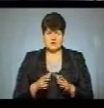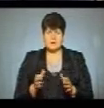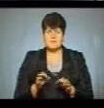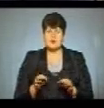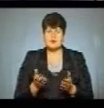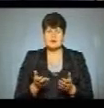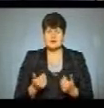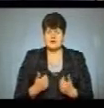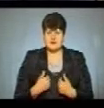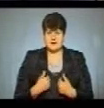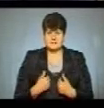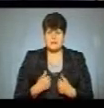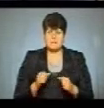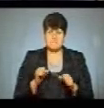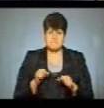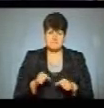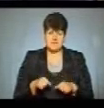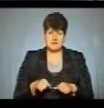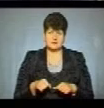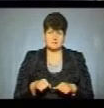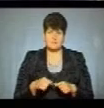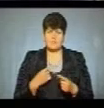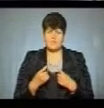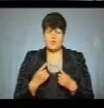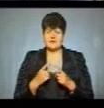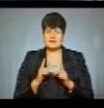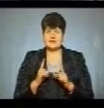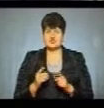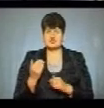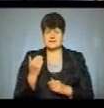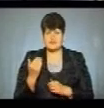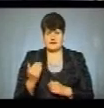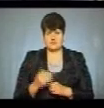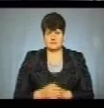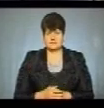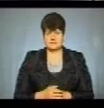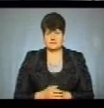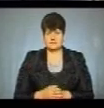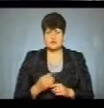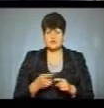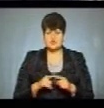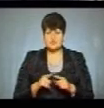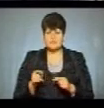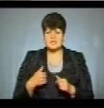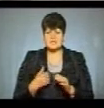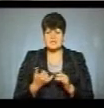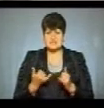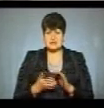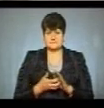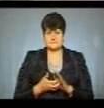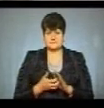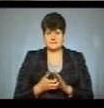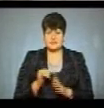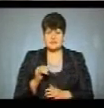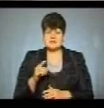які я міг поговорити лише з нею. І цього мені зараз дуже бракує. Інна